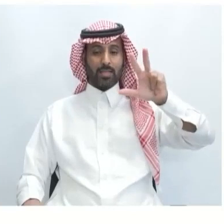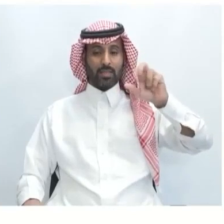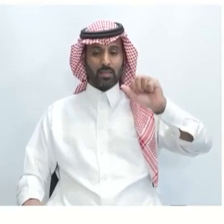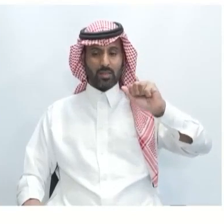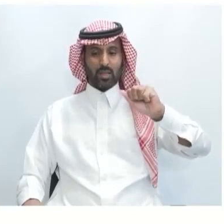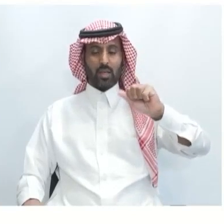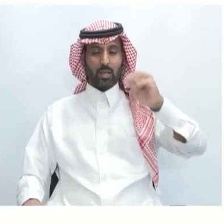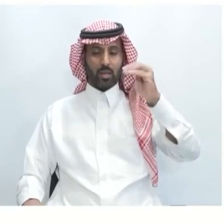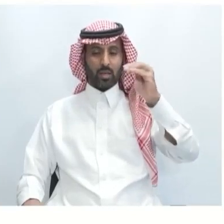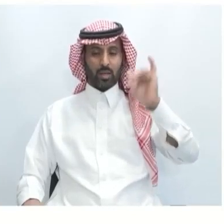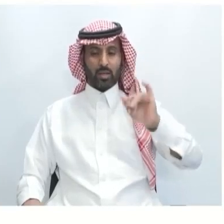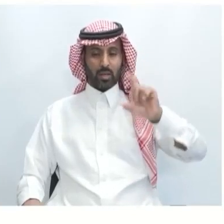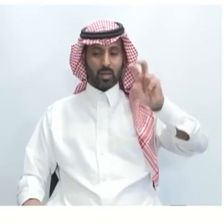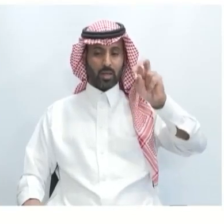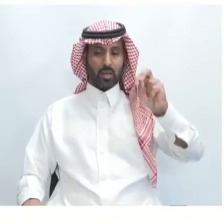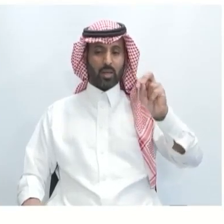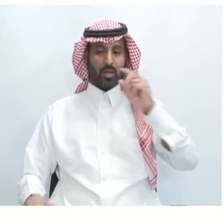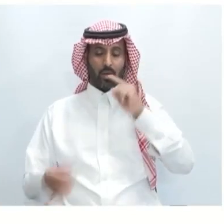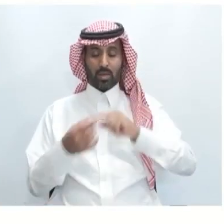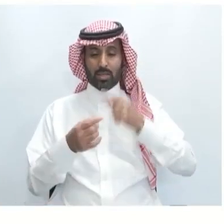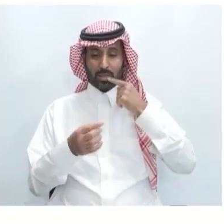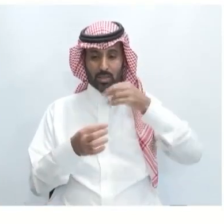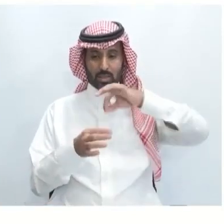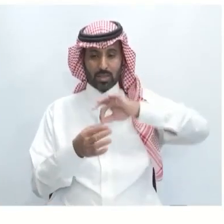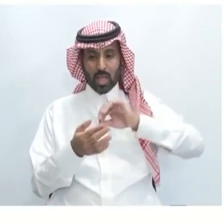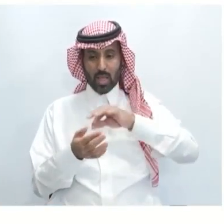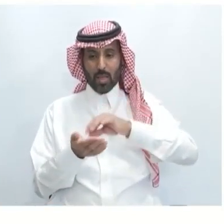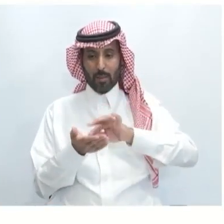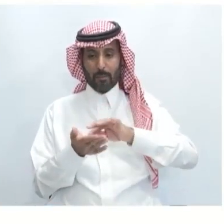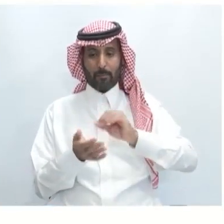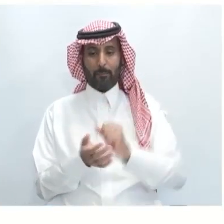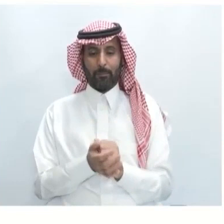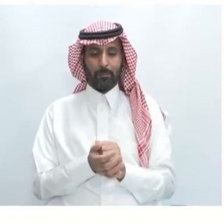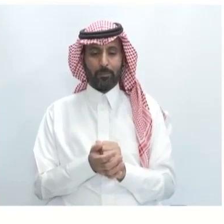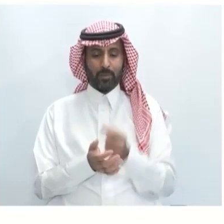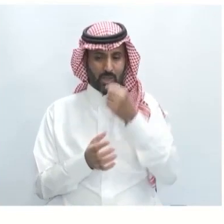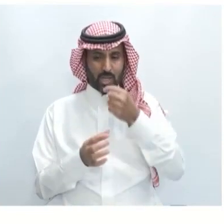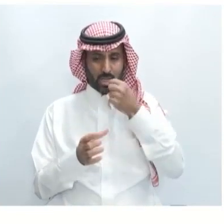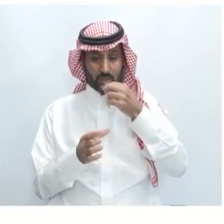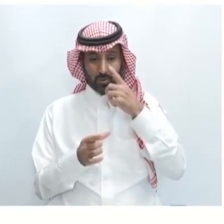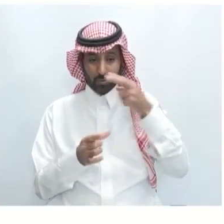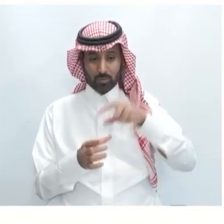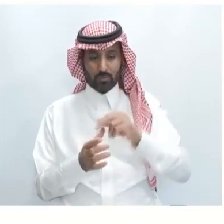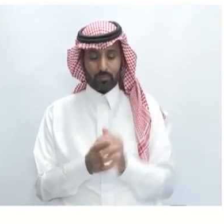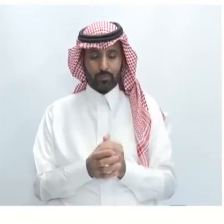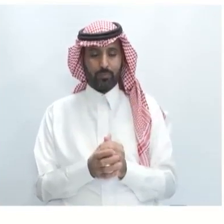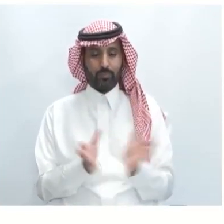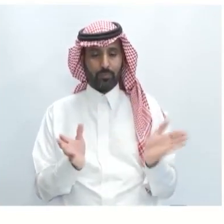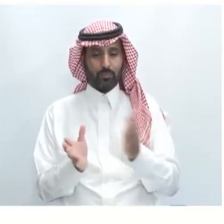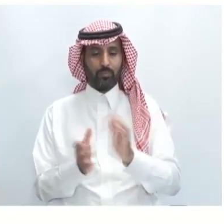للدهون الصحيه وهي زيت الزيتون مثالا على ذلك والمكسرات وانواع اخرى ايضا موجوده في